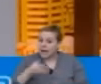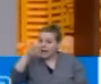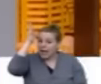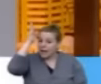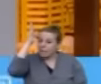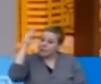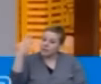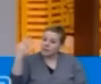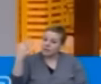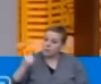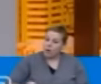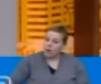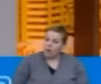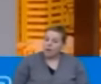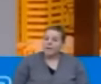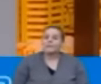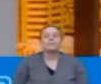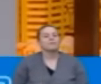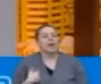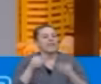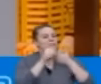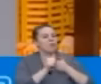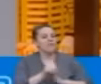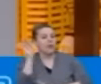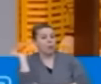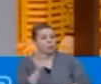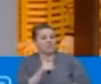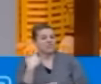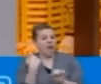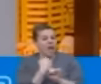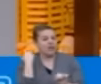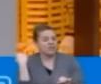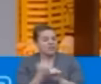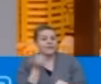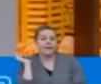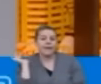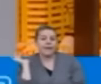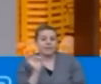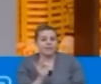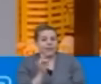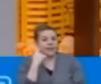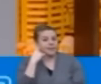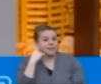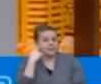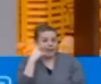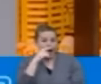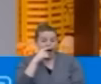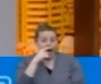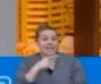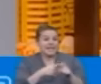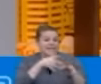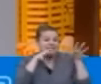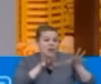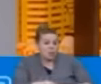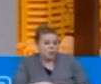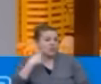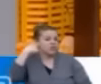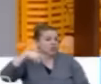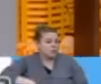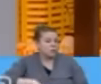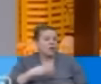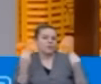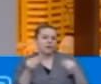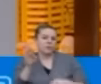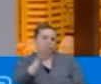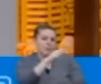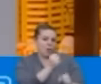יהיה אלטרנטיבה. אני מוביל אופוזיציה אקטיבית נגד הגזענות, נגד השחיתות, נגד דברים שנתניהו עושה